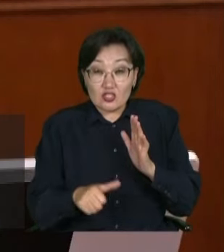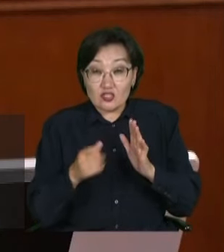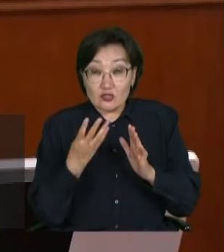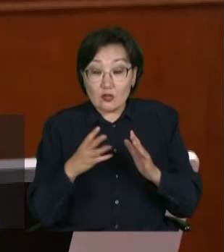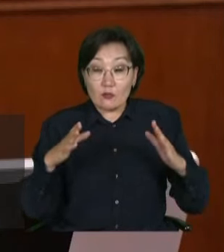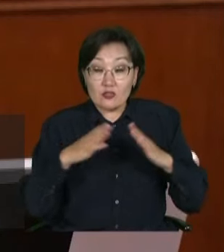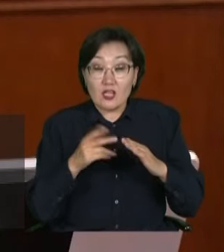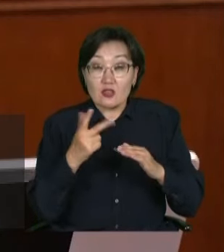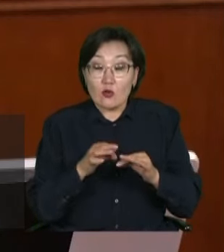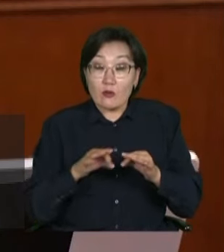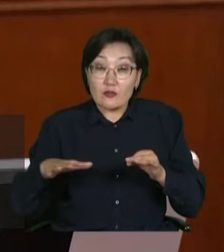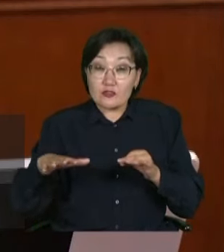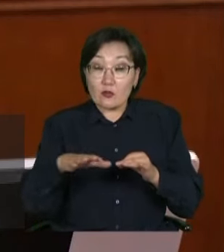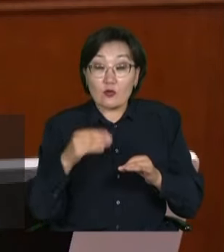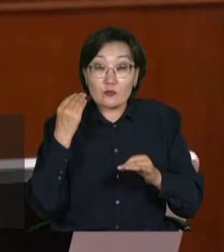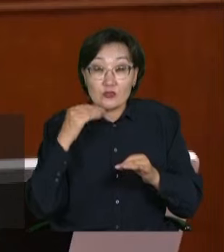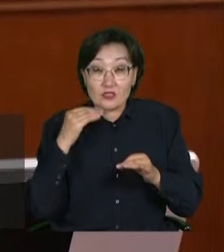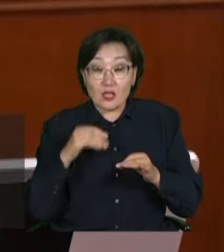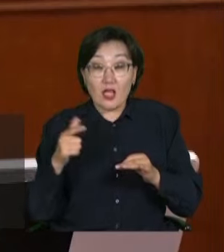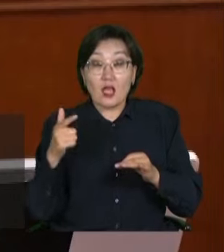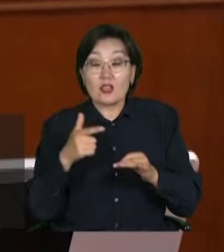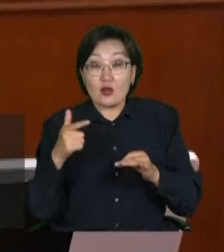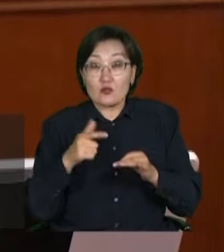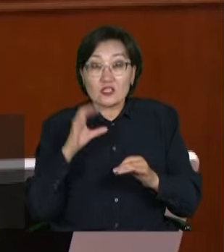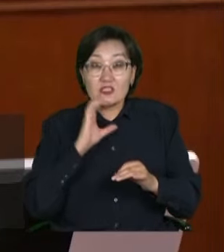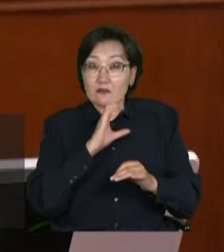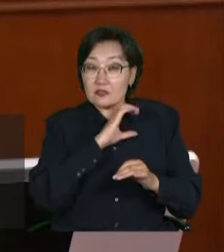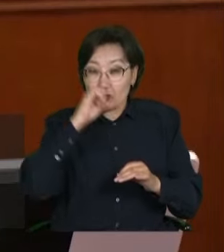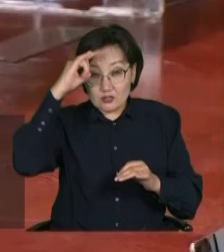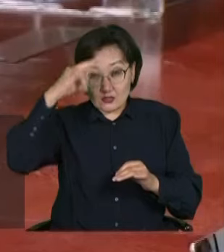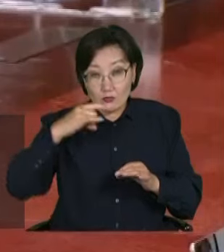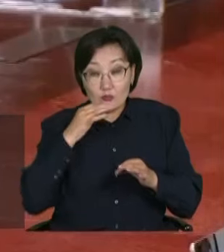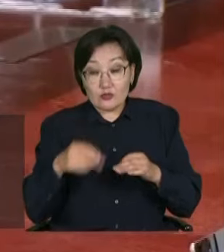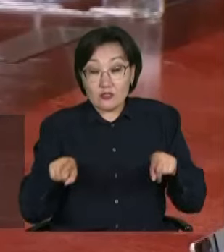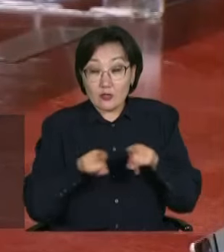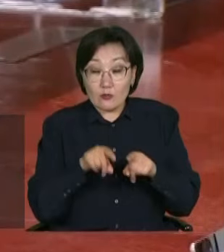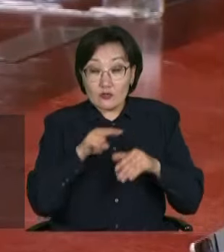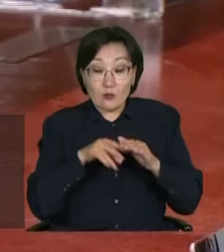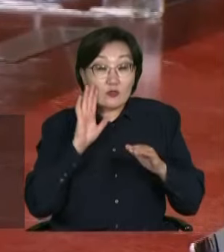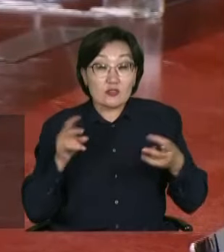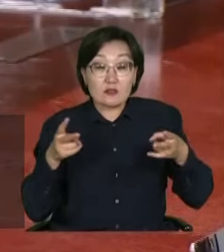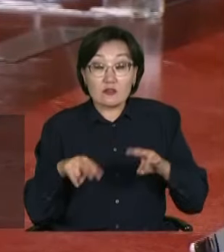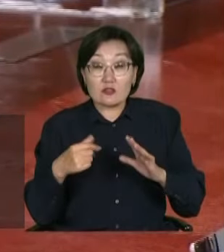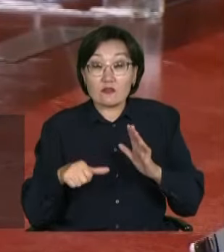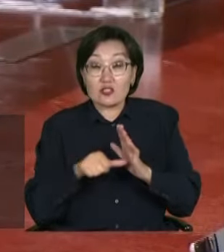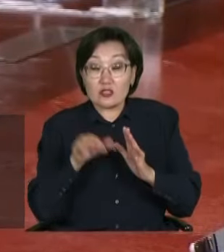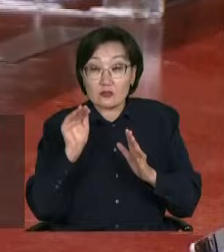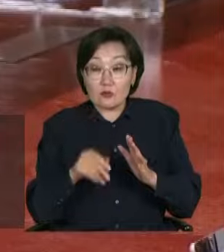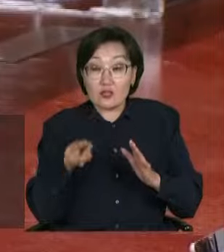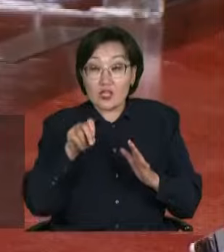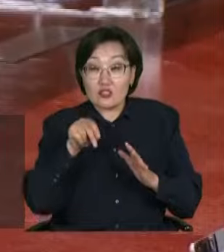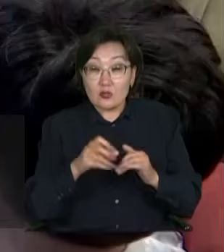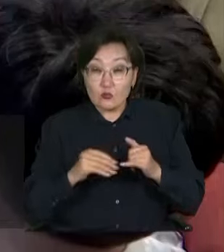264 дома в трех регионах – в Актюбинской, Атырауской и Североказахстанской областях. Также были затоплены почти 26 тысяч дачных